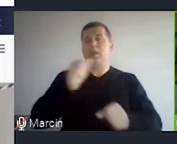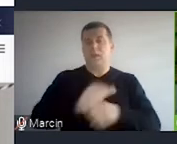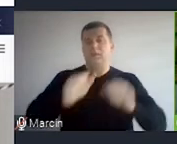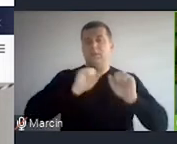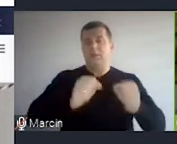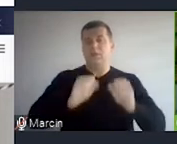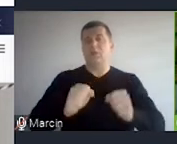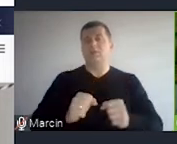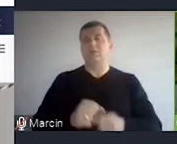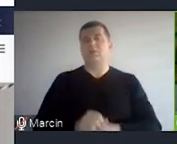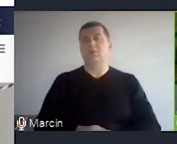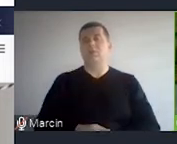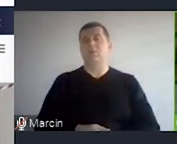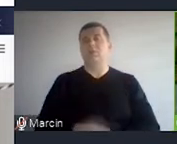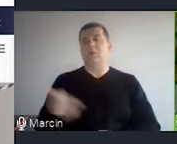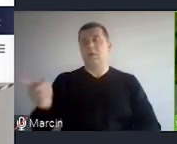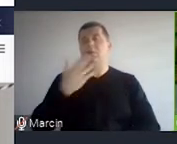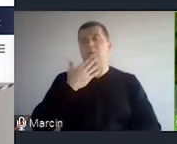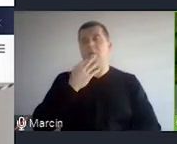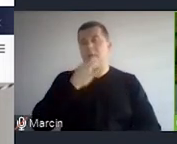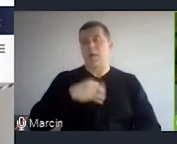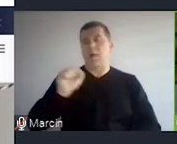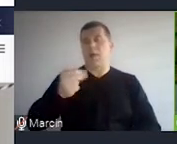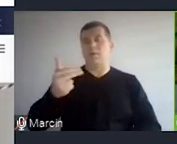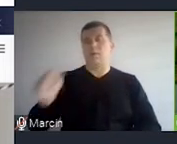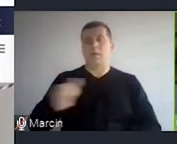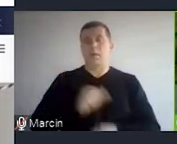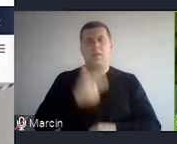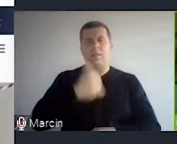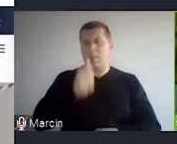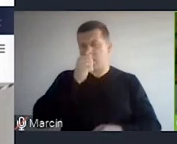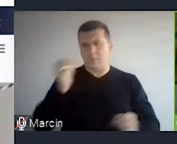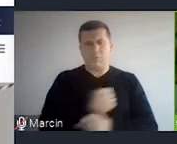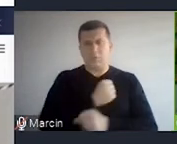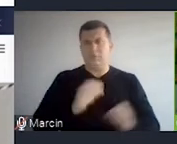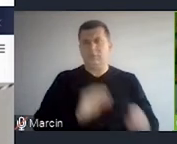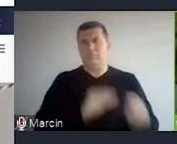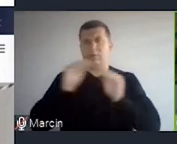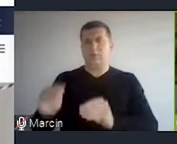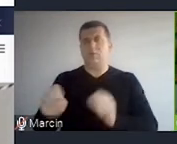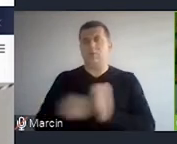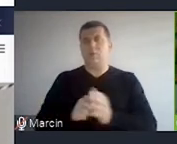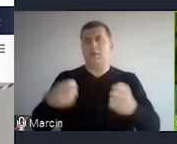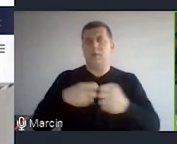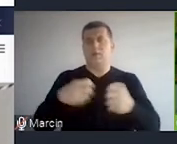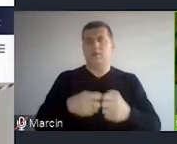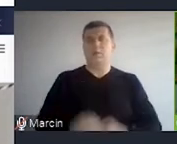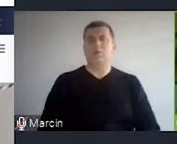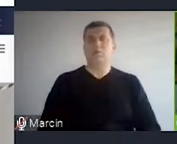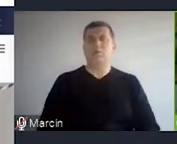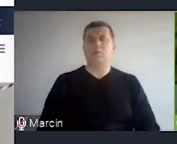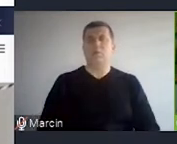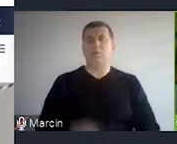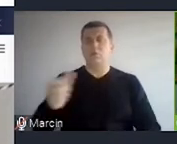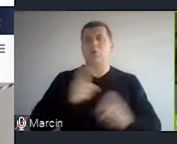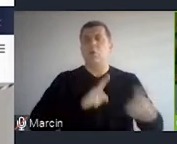działania, które, zresztą mówi o tym pani Anna, są niemożliwe do przeniesienia do sieci.